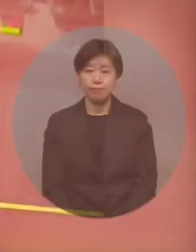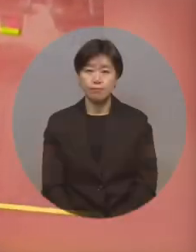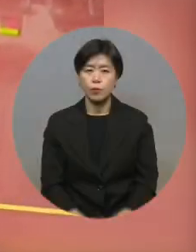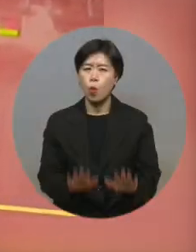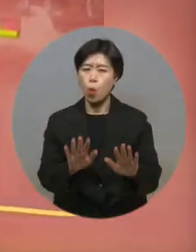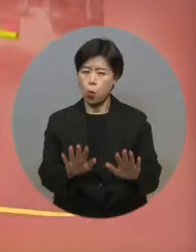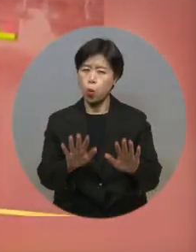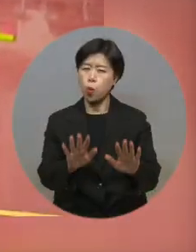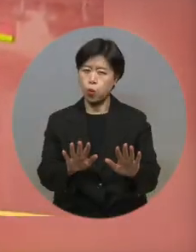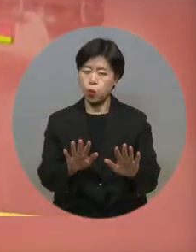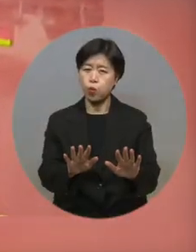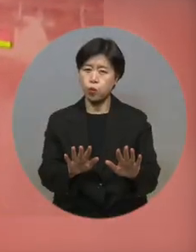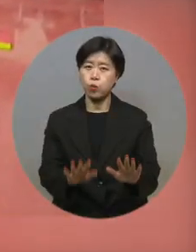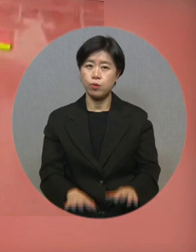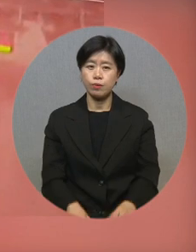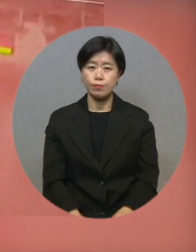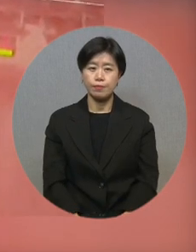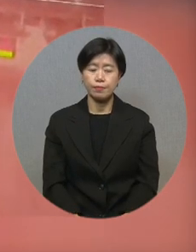신중하게.